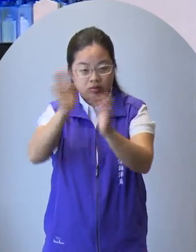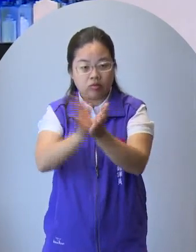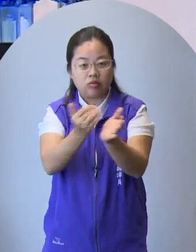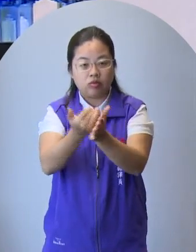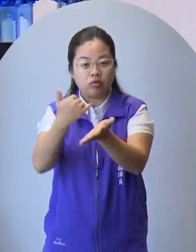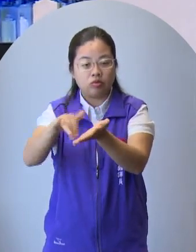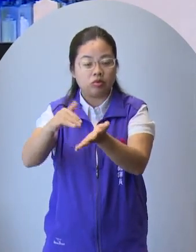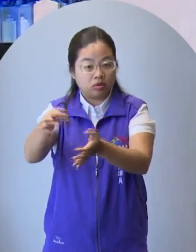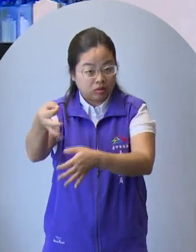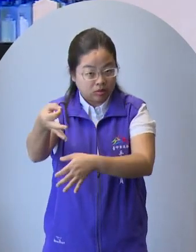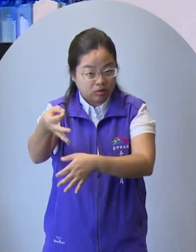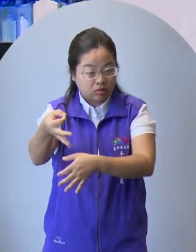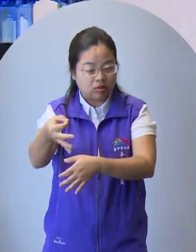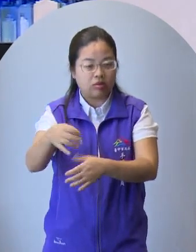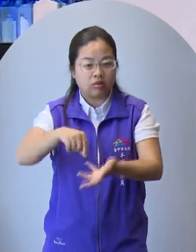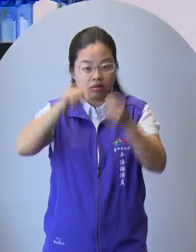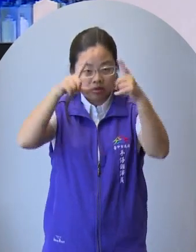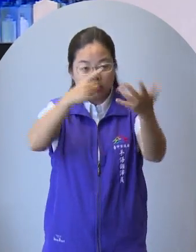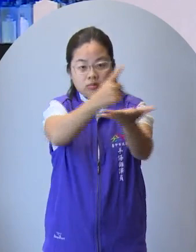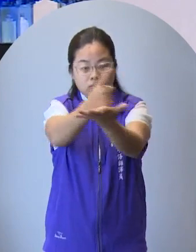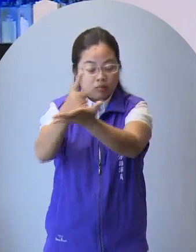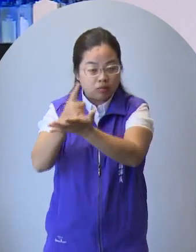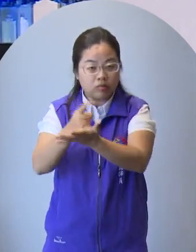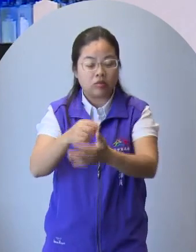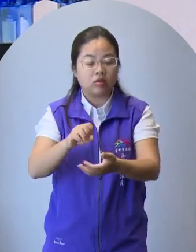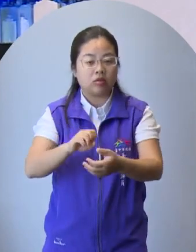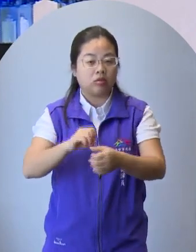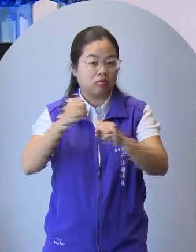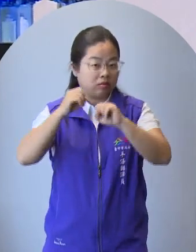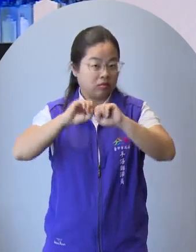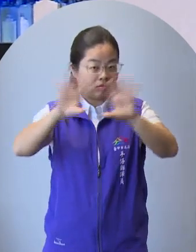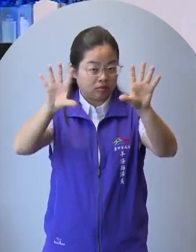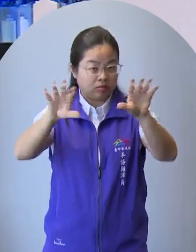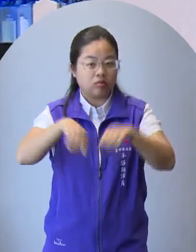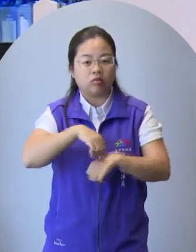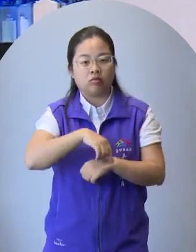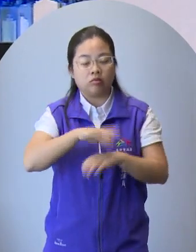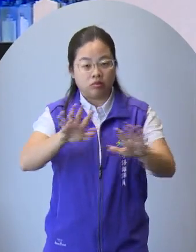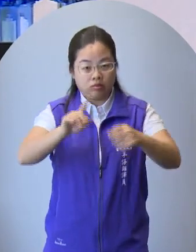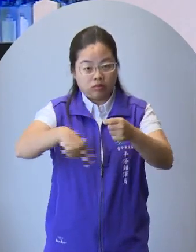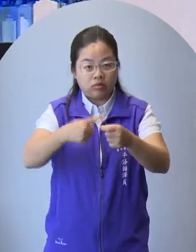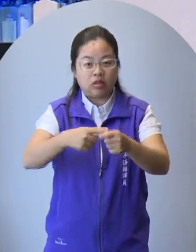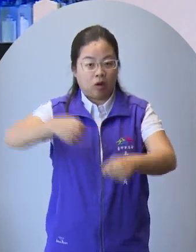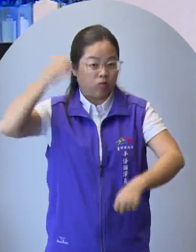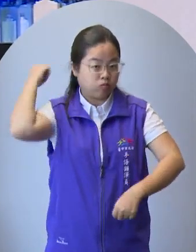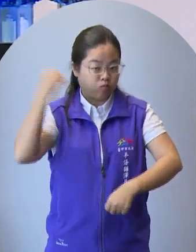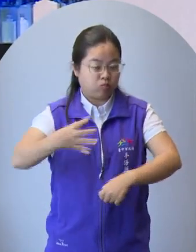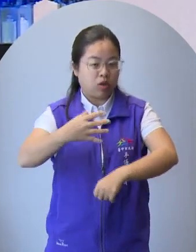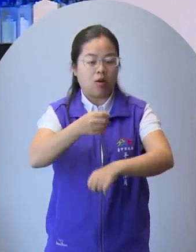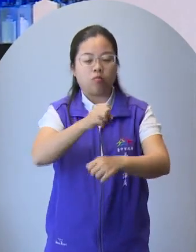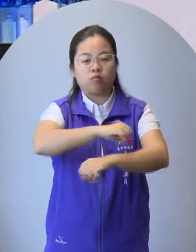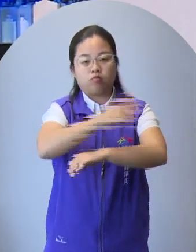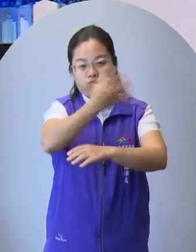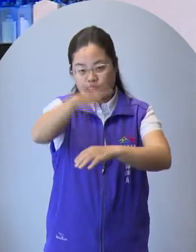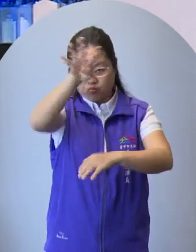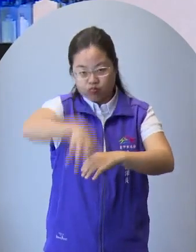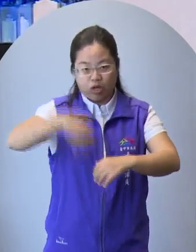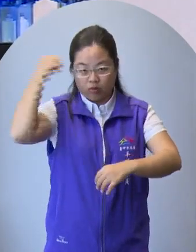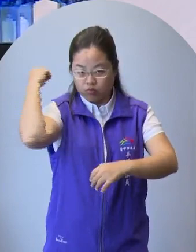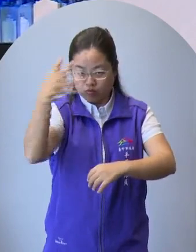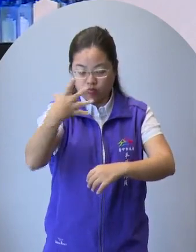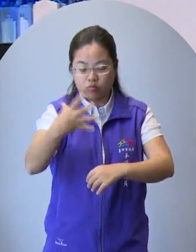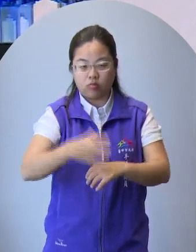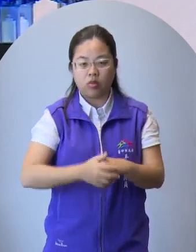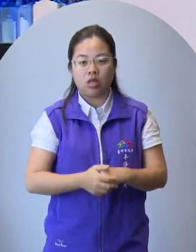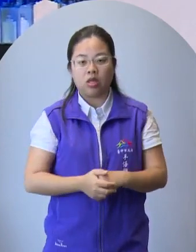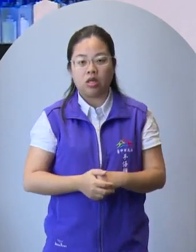让大家清楚一下，也提醒媒体朋友报道，那它的正确，我们今年要采取新的会计报表方式，那送进